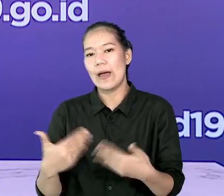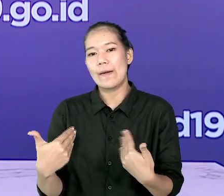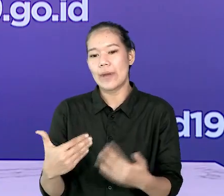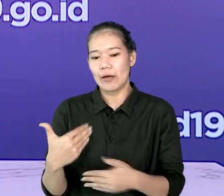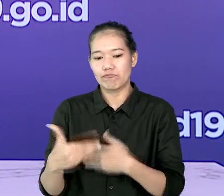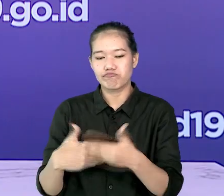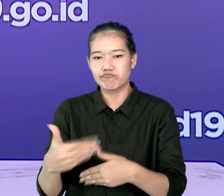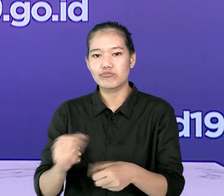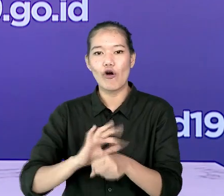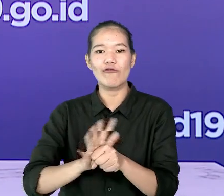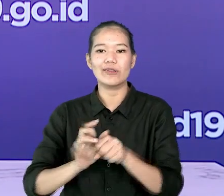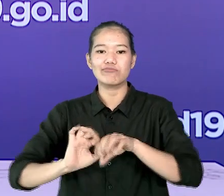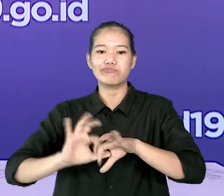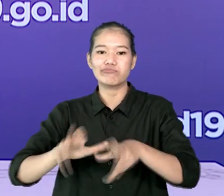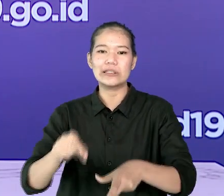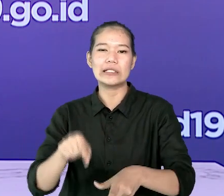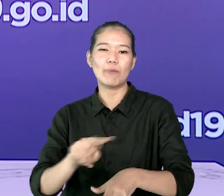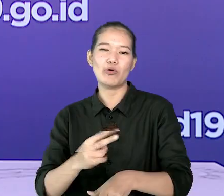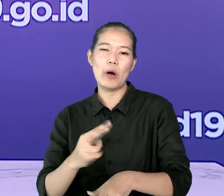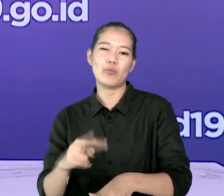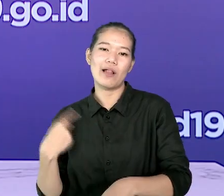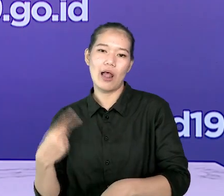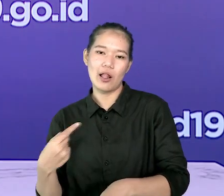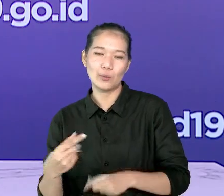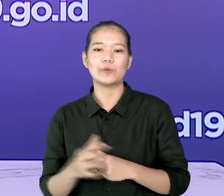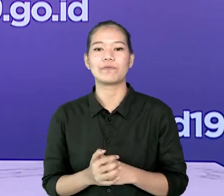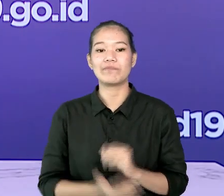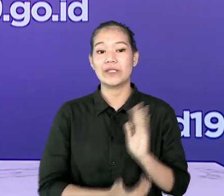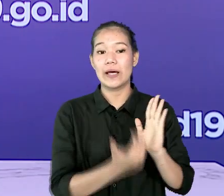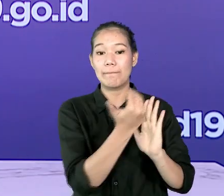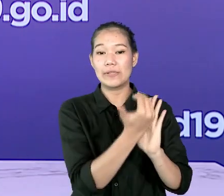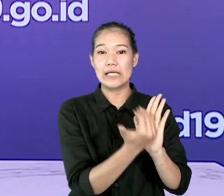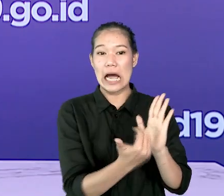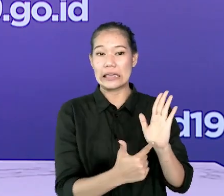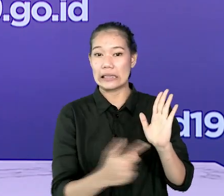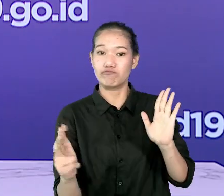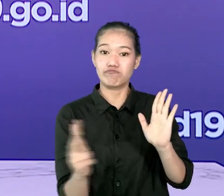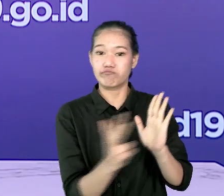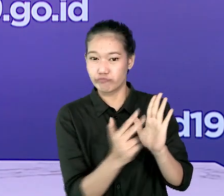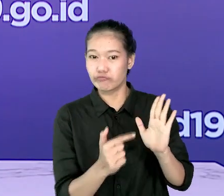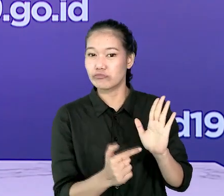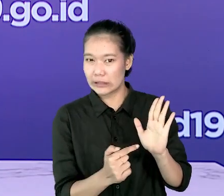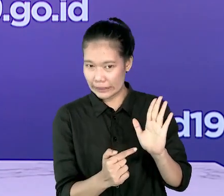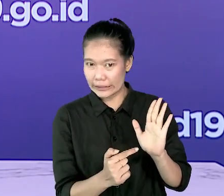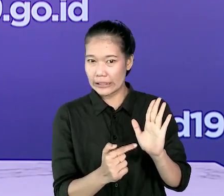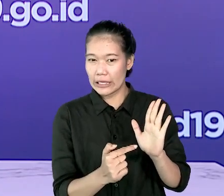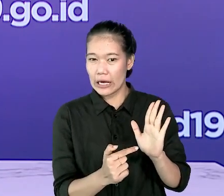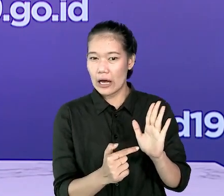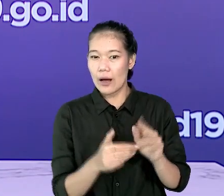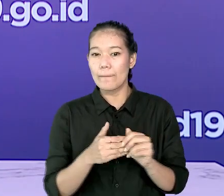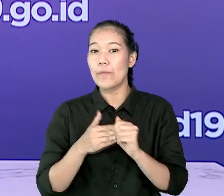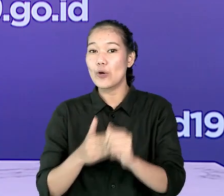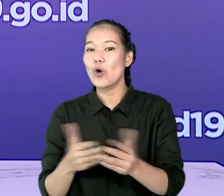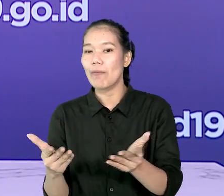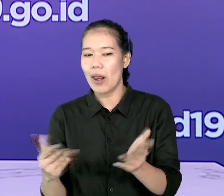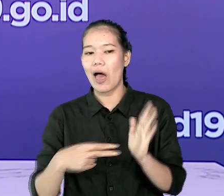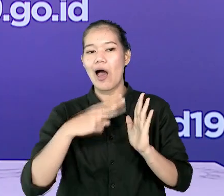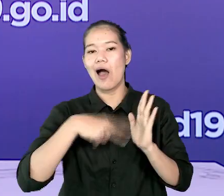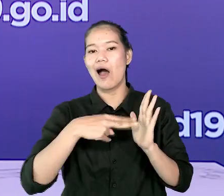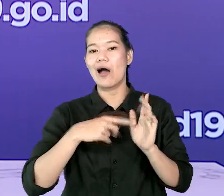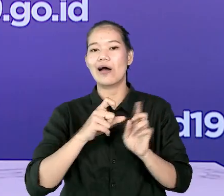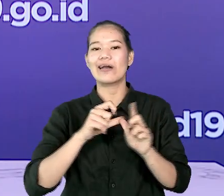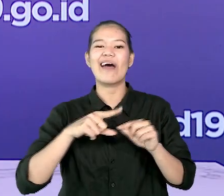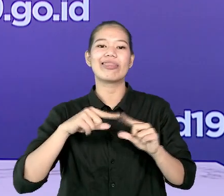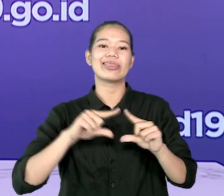perkembangan virus yang dinamis. Kebijakan yang diambil juga akan bertumpu pada data terkini